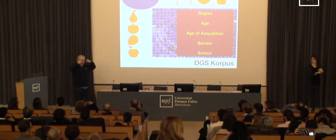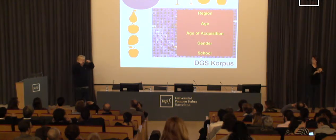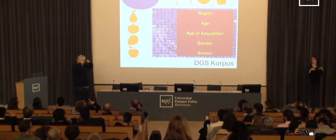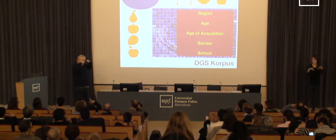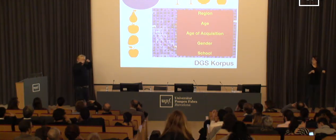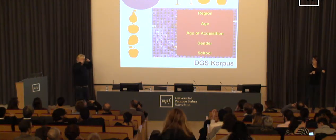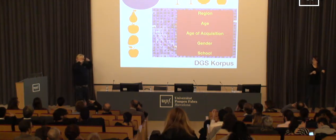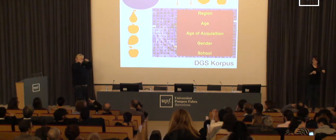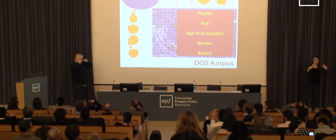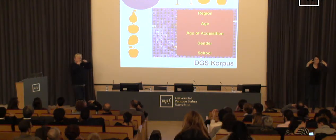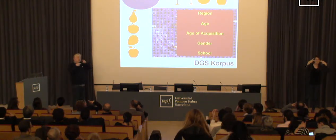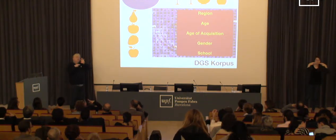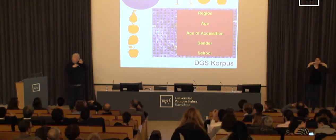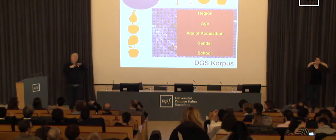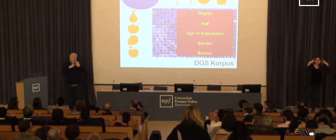aquest.